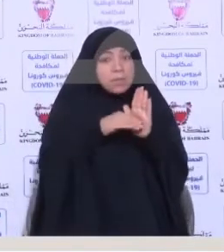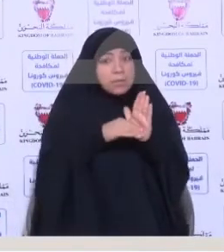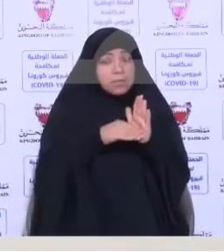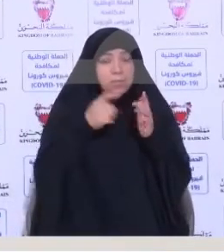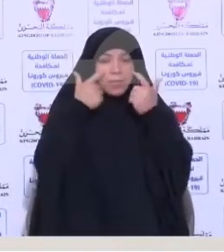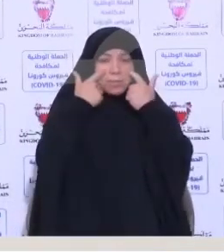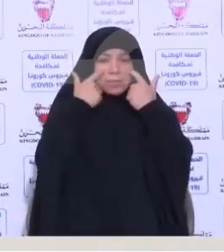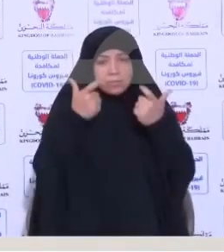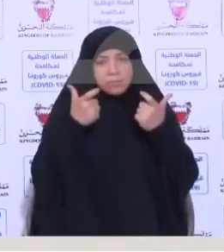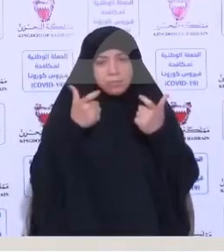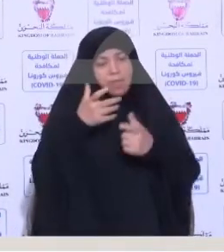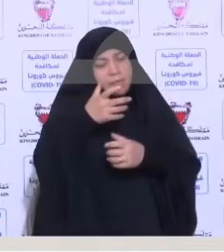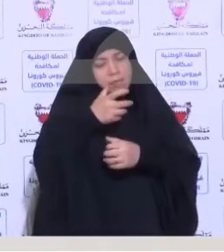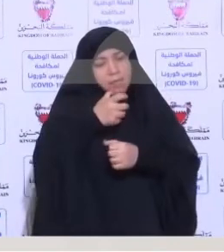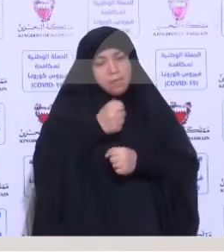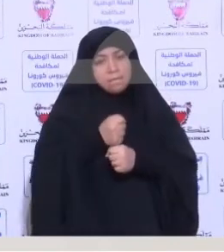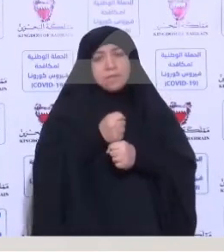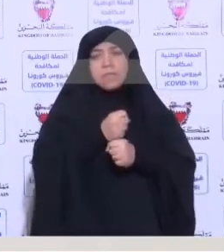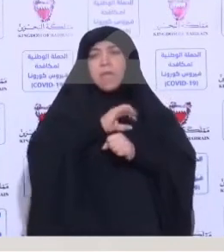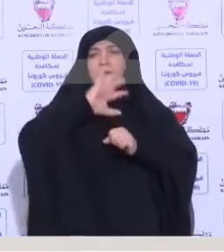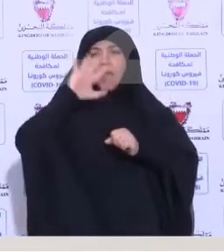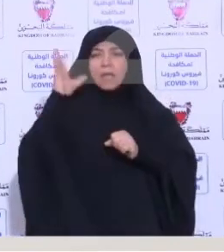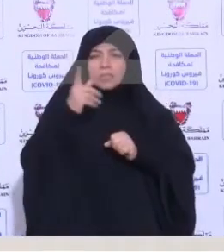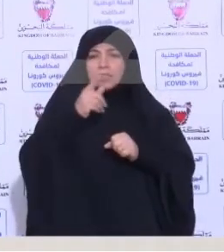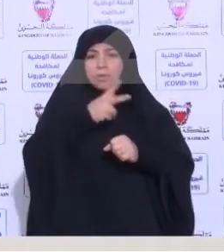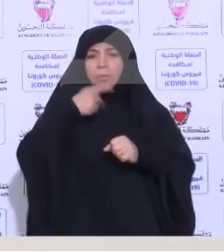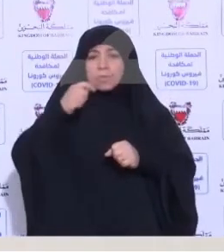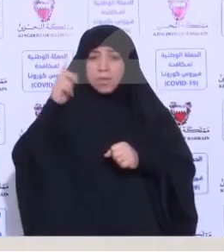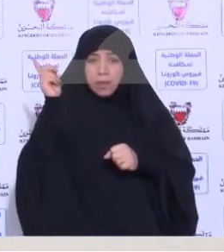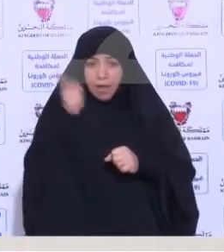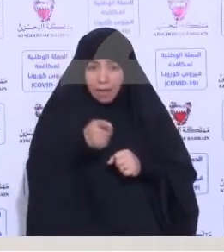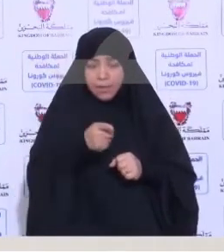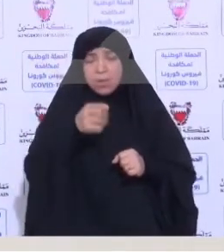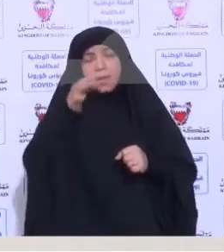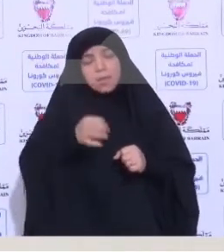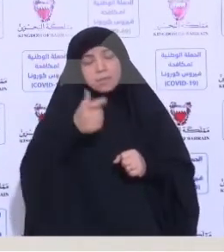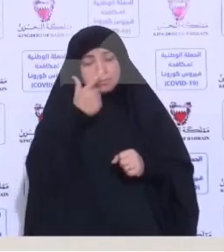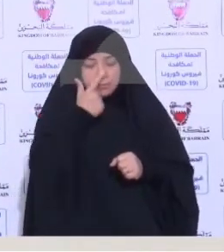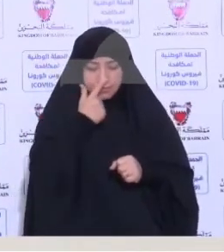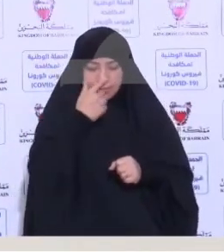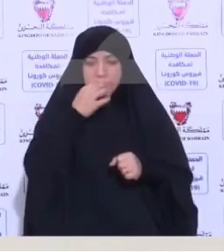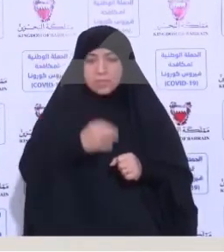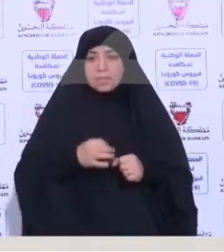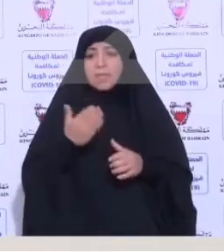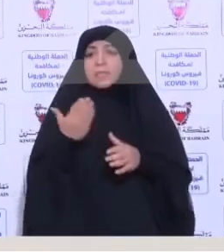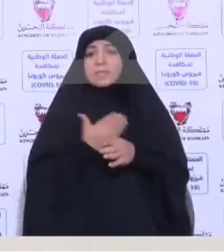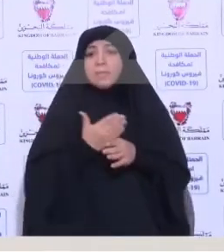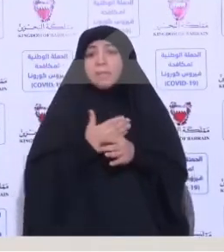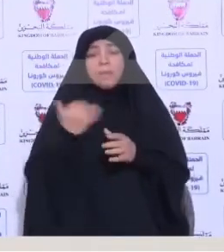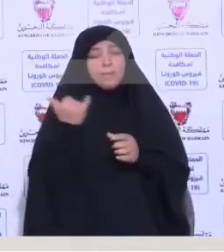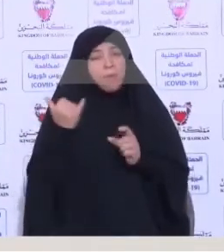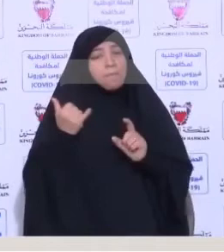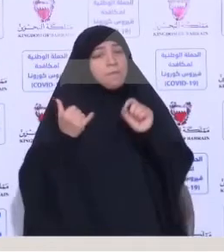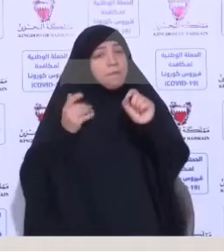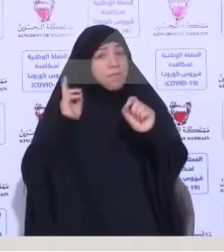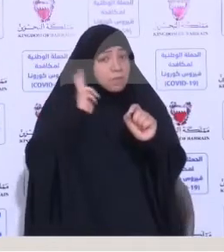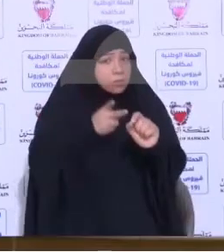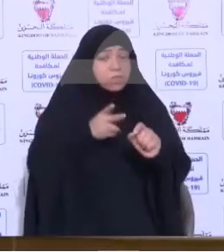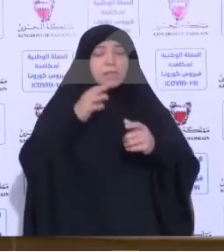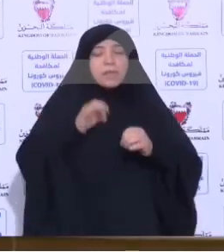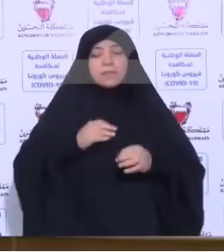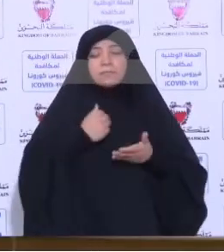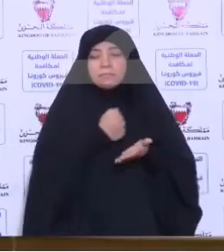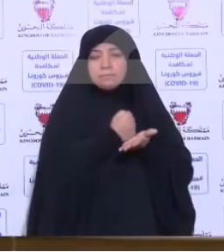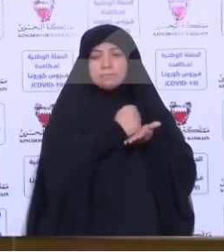والحذر واتباع جميع الإجراءات الوقائية للتصدي لهذا الفيروس والتغلب عليه في أسرع